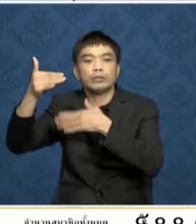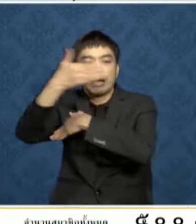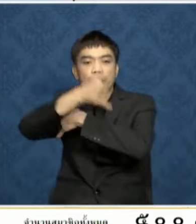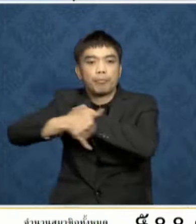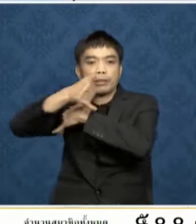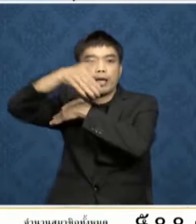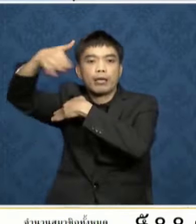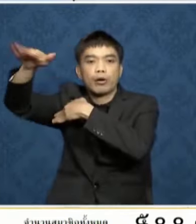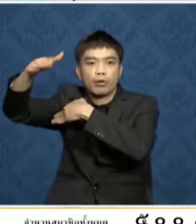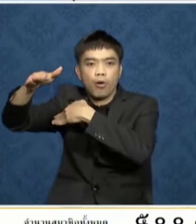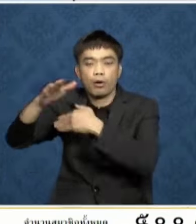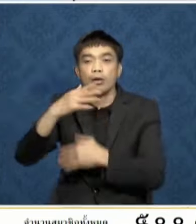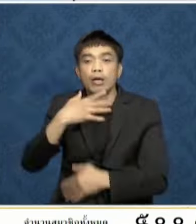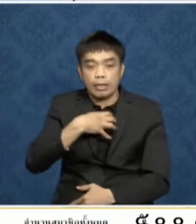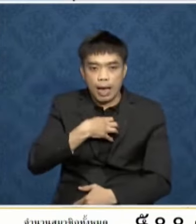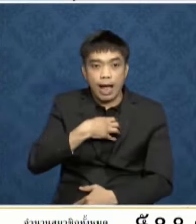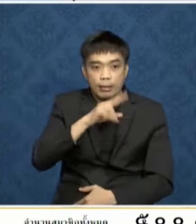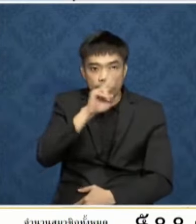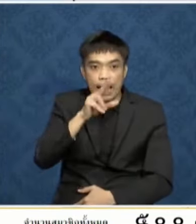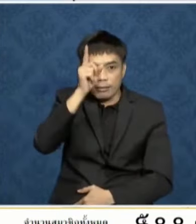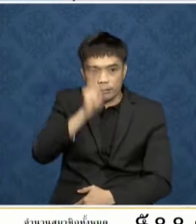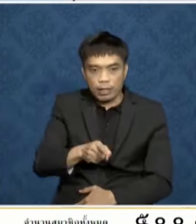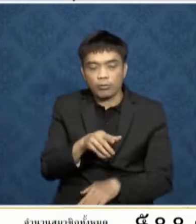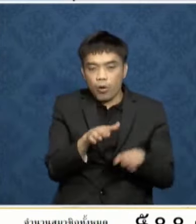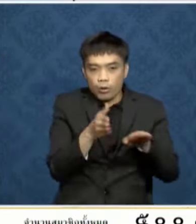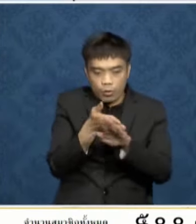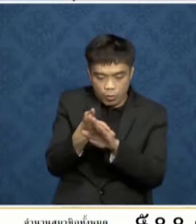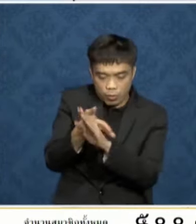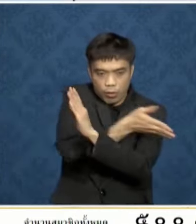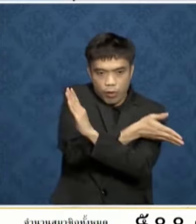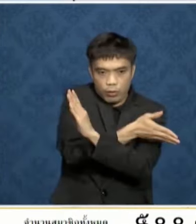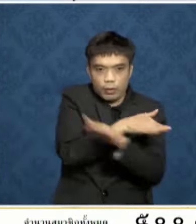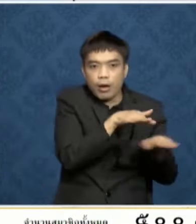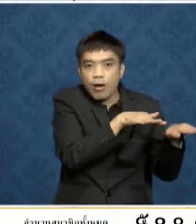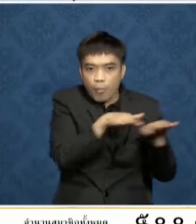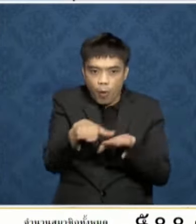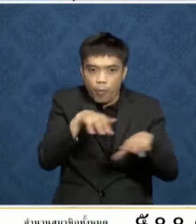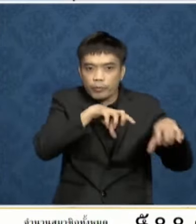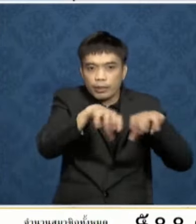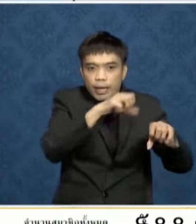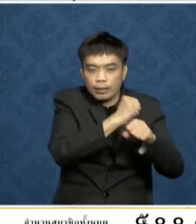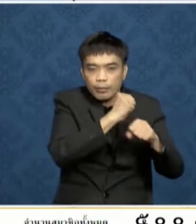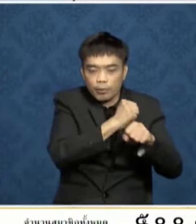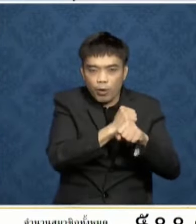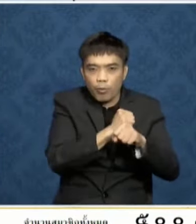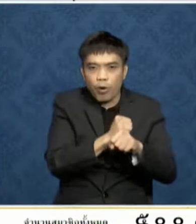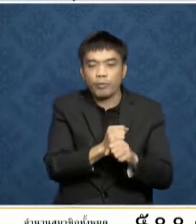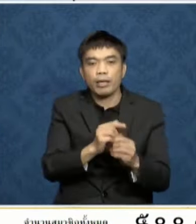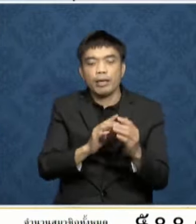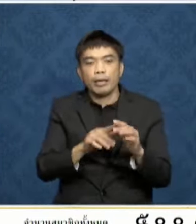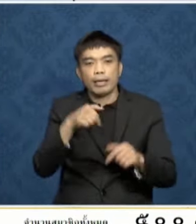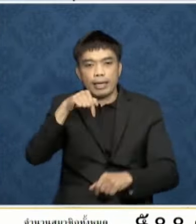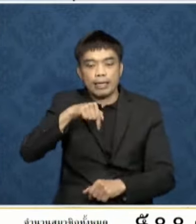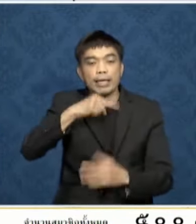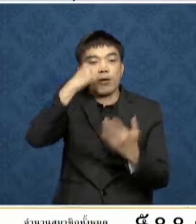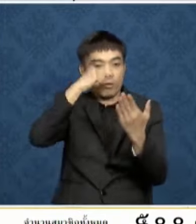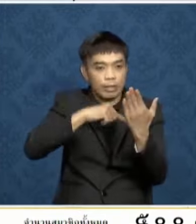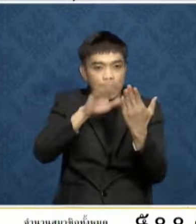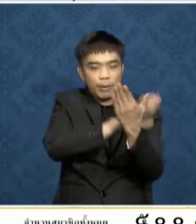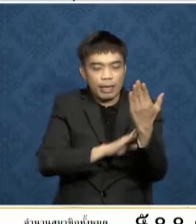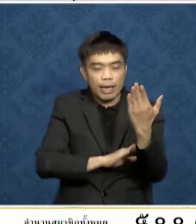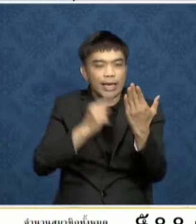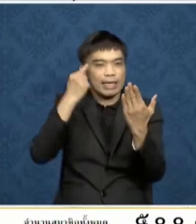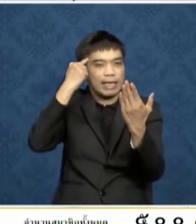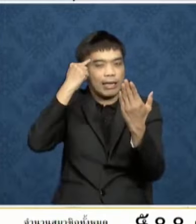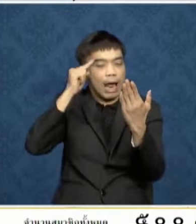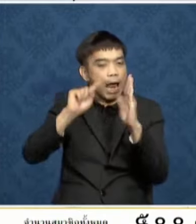ีความพ้มตแต่ตอนนี้ตอนที่ยมีเพไมกปเทศในโลเทานั้นที่เป็ผู้นำส่วประเทศในผมภาคของเราอย่เพิงริิมที่จะตั้งท้า